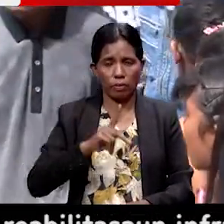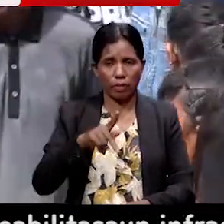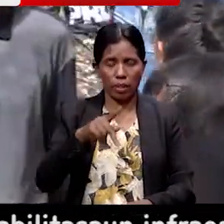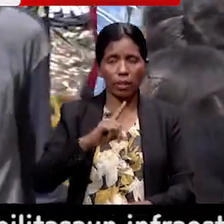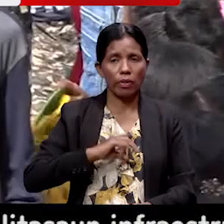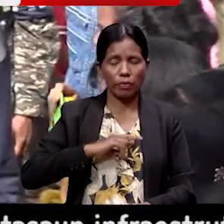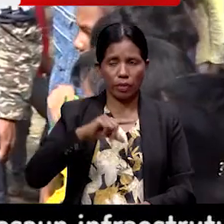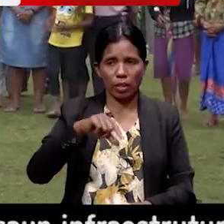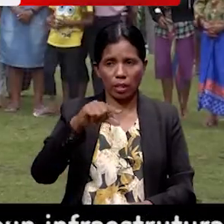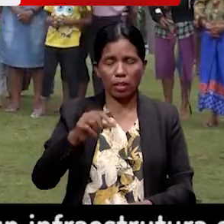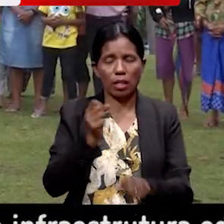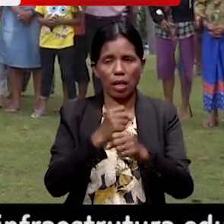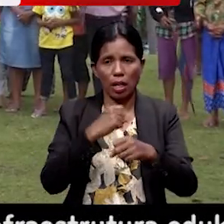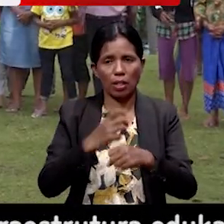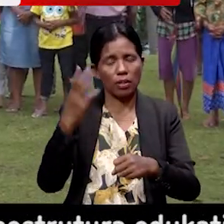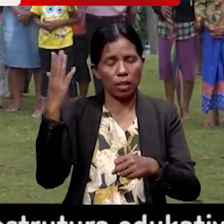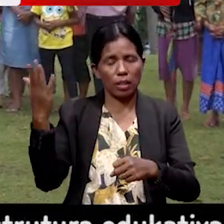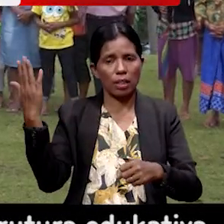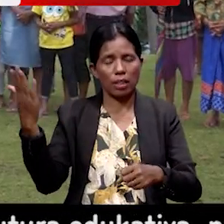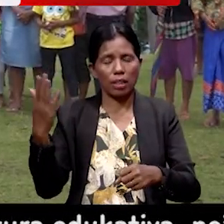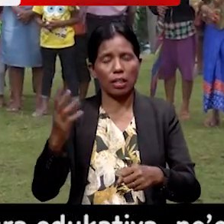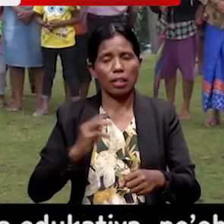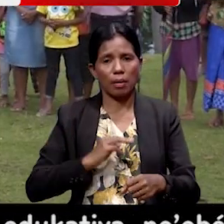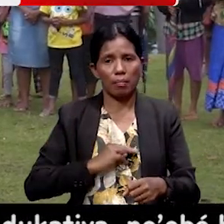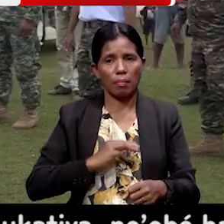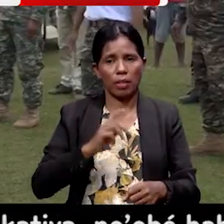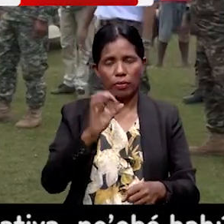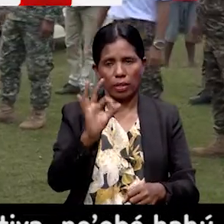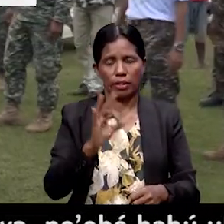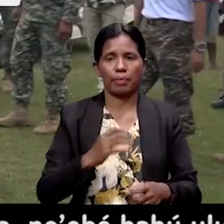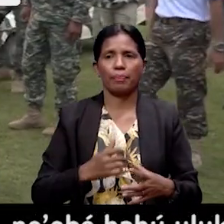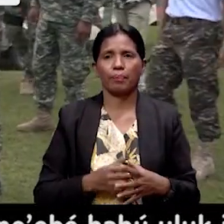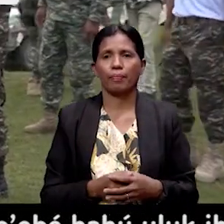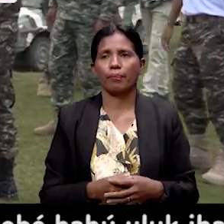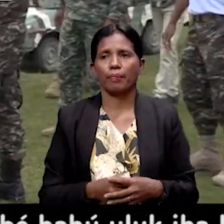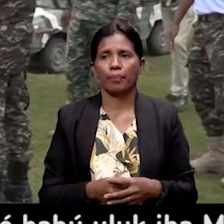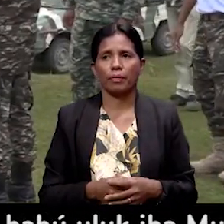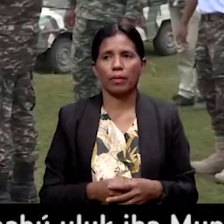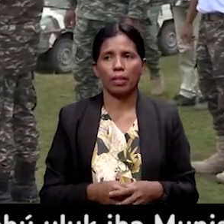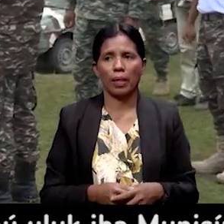azenda seharitan ida iha betanu manufahi. Agustinho da Costa, Dilma Sujeti, ZMN.